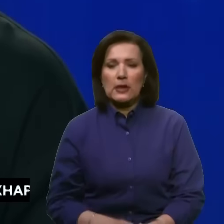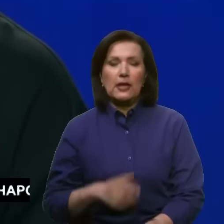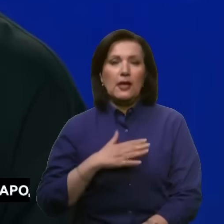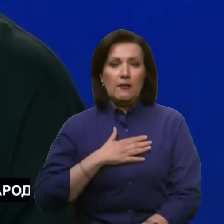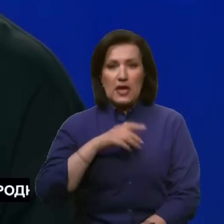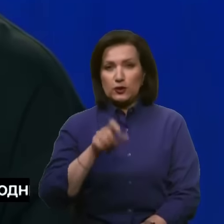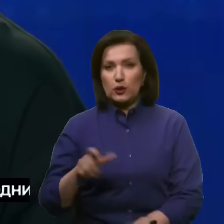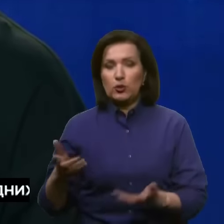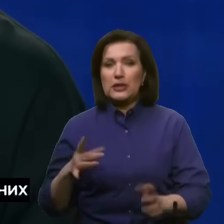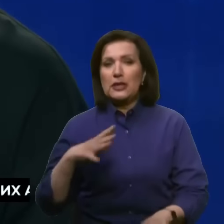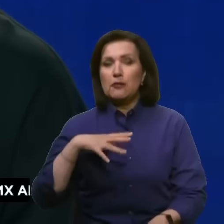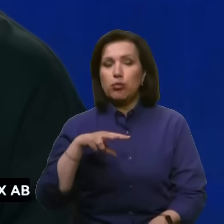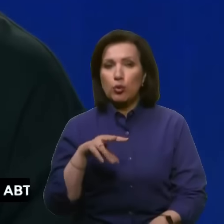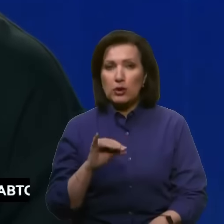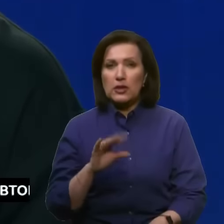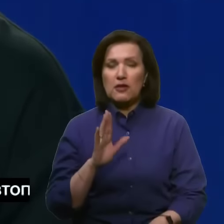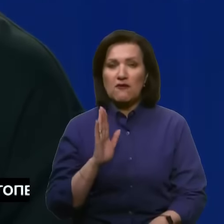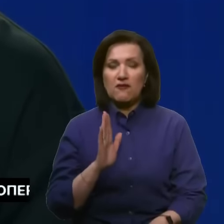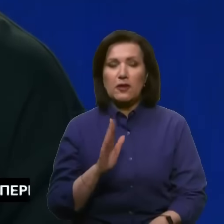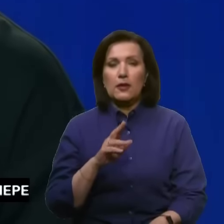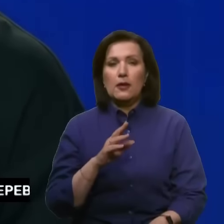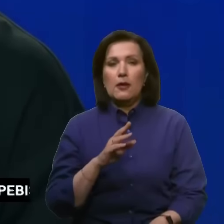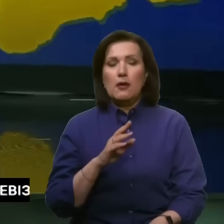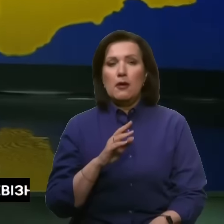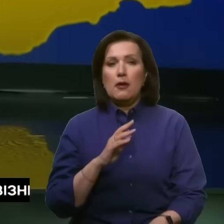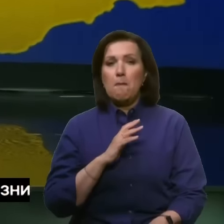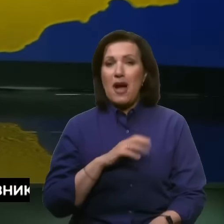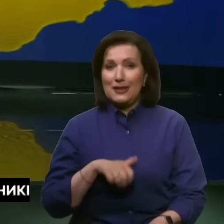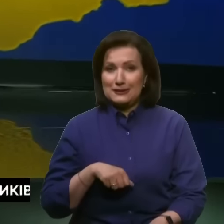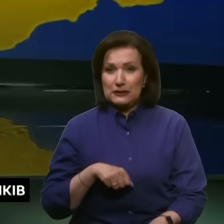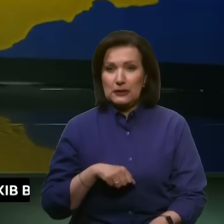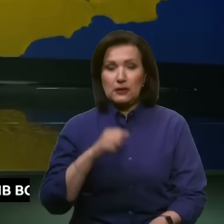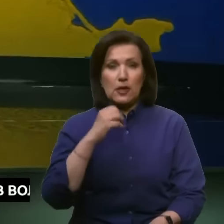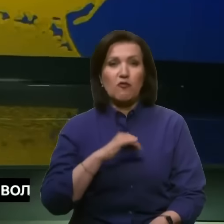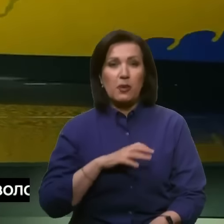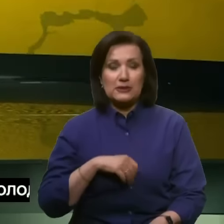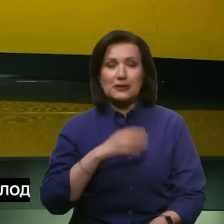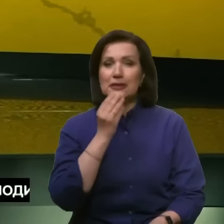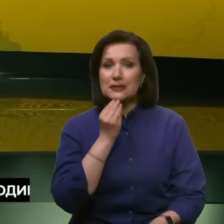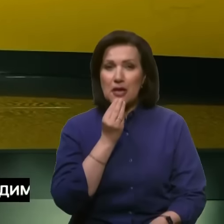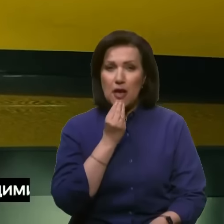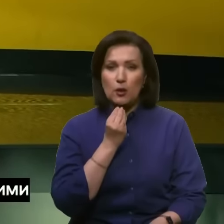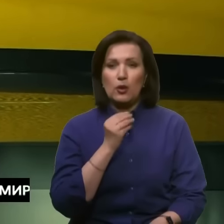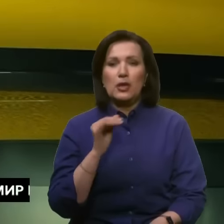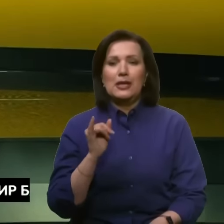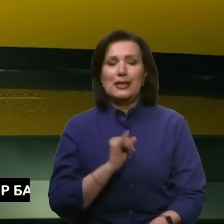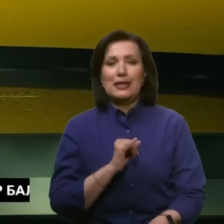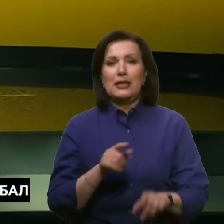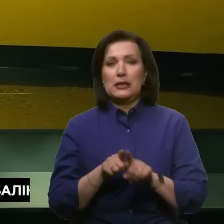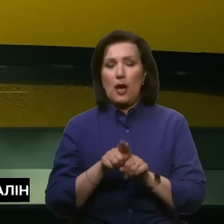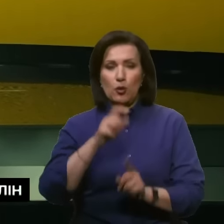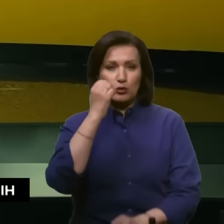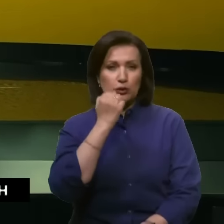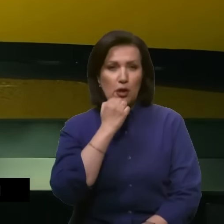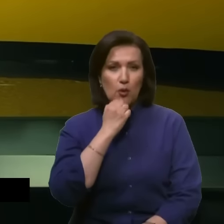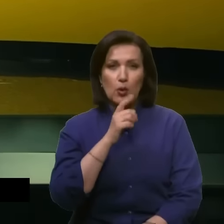наших людей, які були в Палестині, дякую Палестині і Ізраїлю, і також